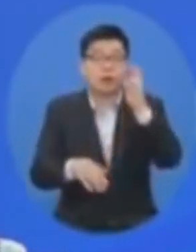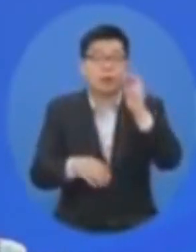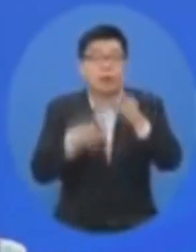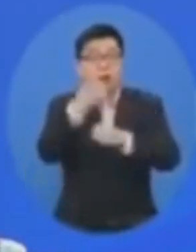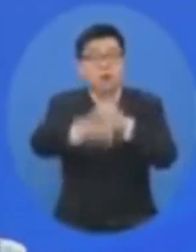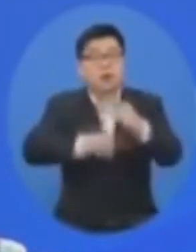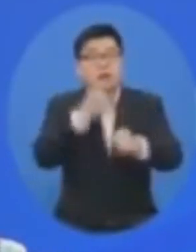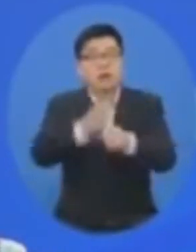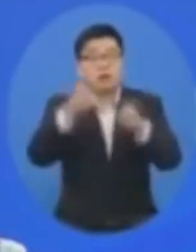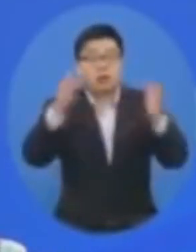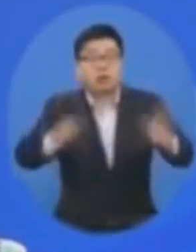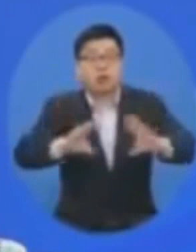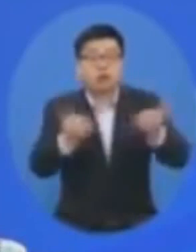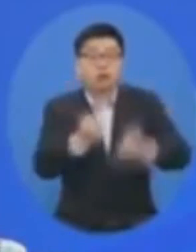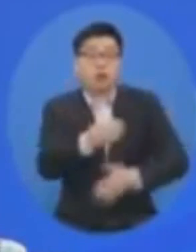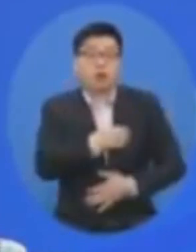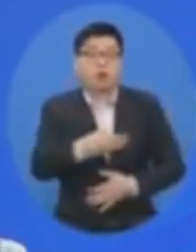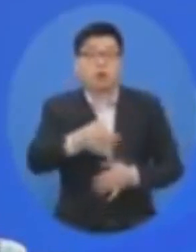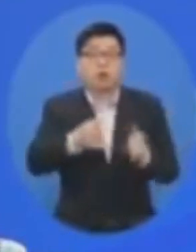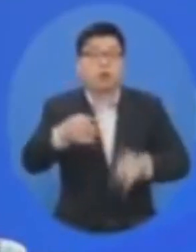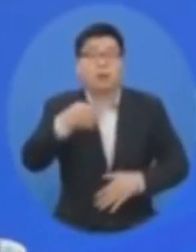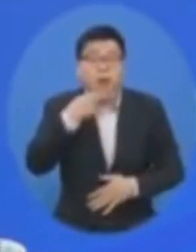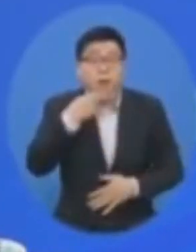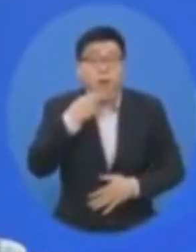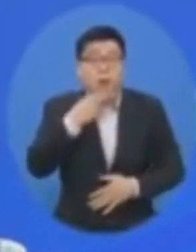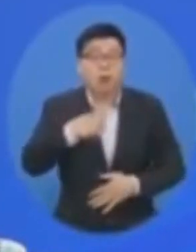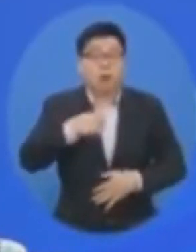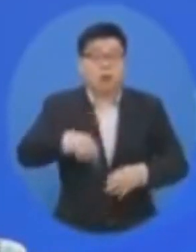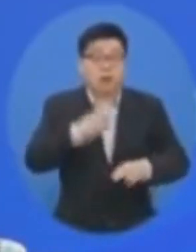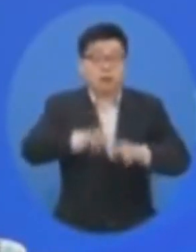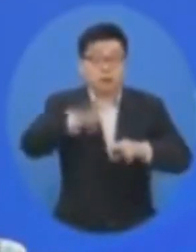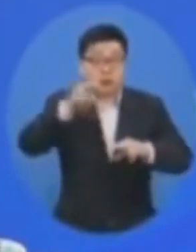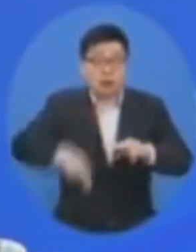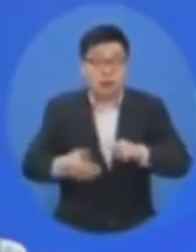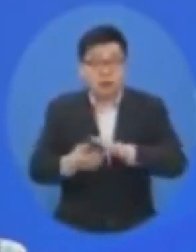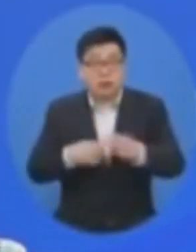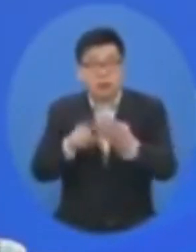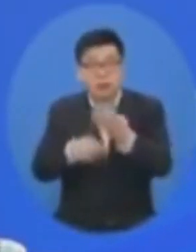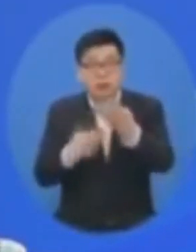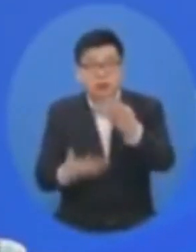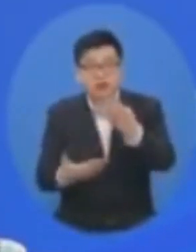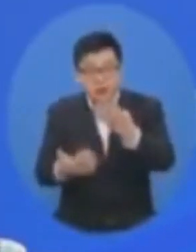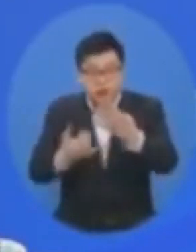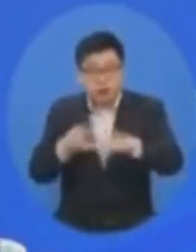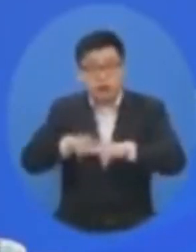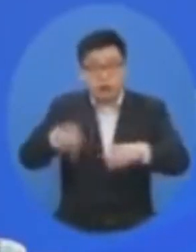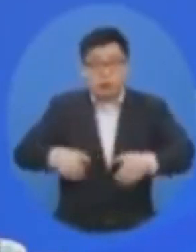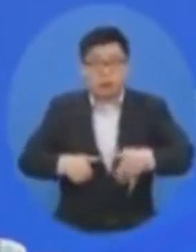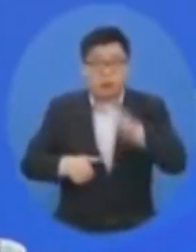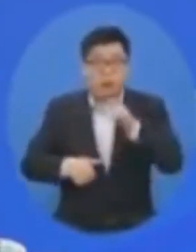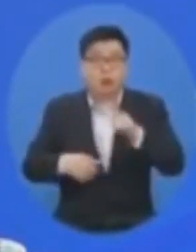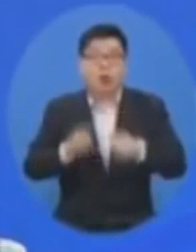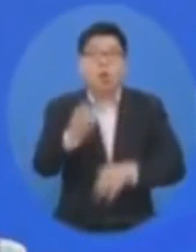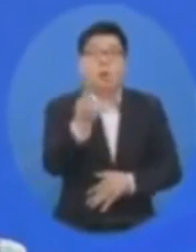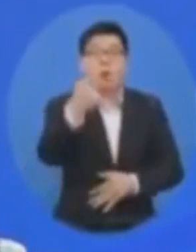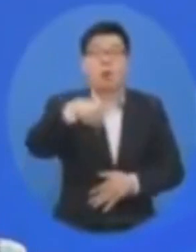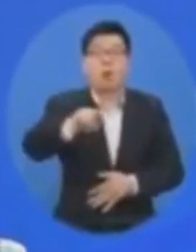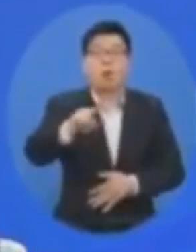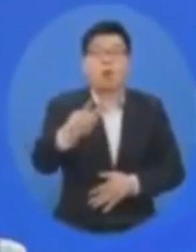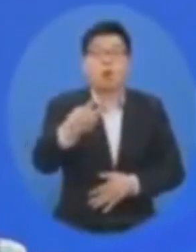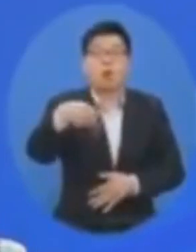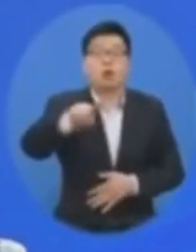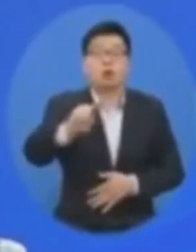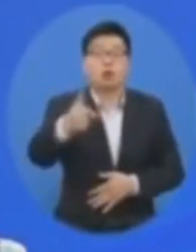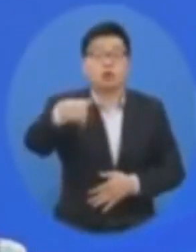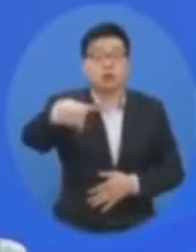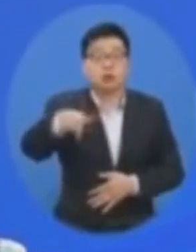그럼 1년 동안 국회의원이 없는 거 아니에요. 그럼 자기가 사퇴하려면 4월 9일 이전에 했어야죠. 자기도 보궐선거 이거 5월 9일 날 안